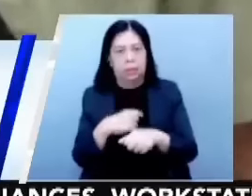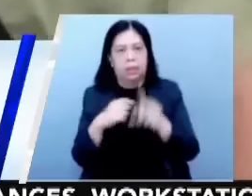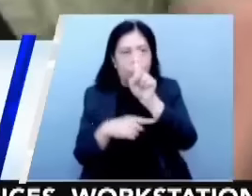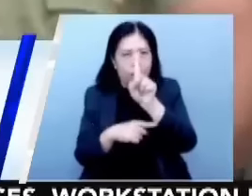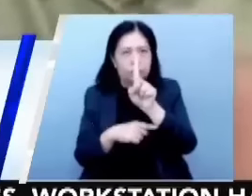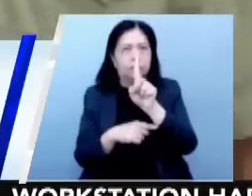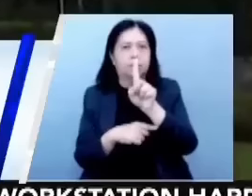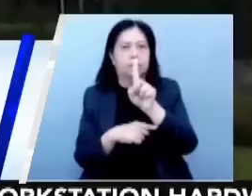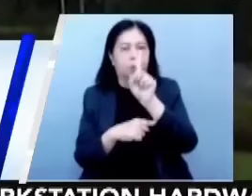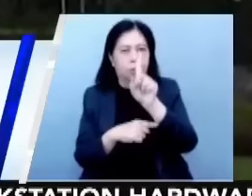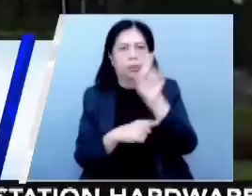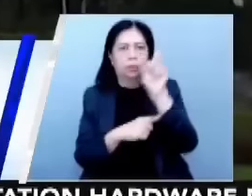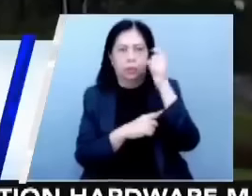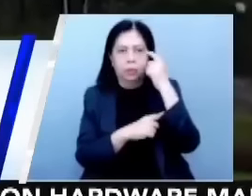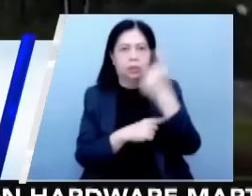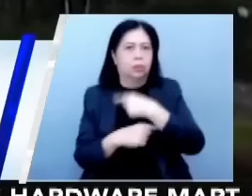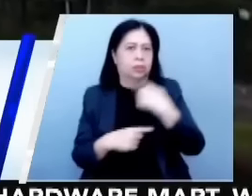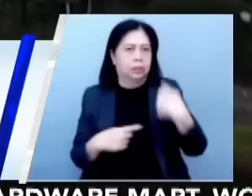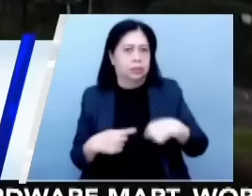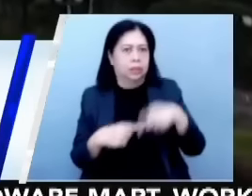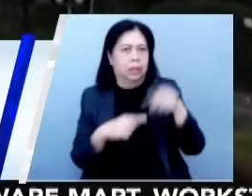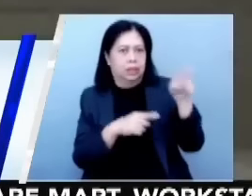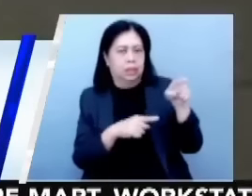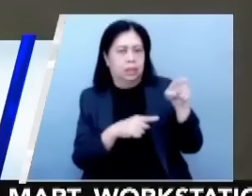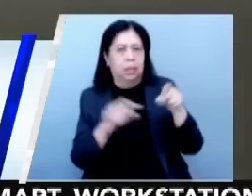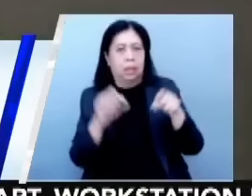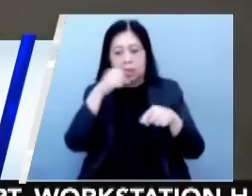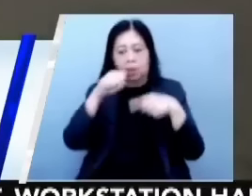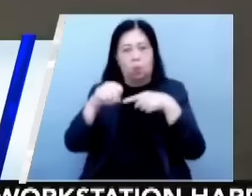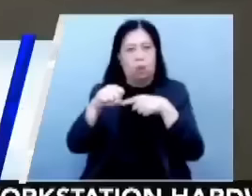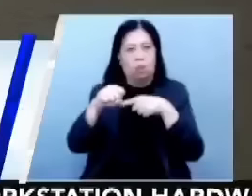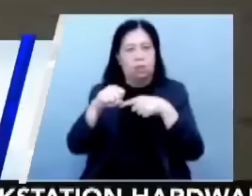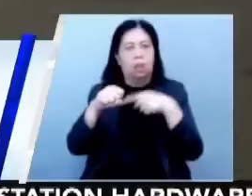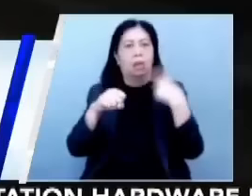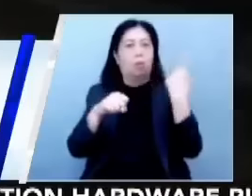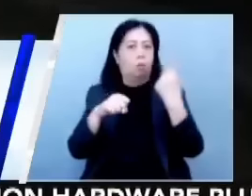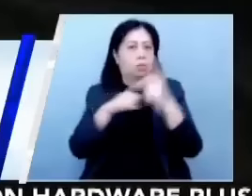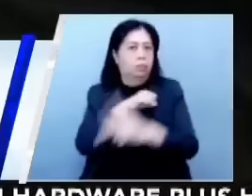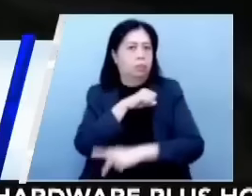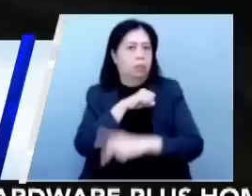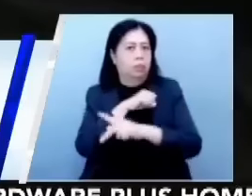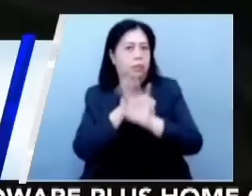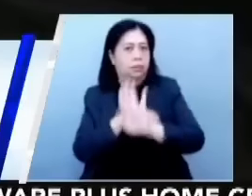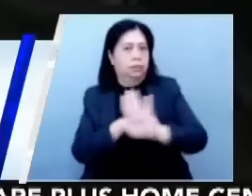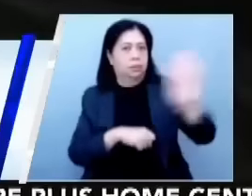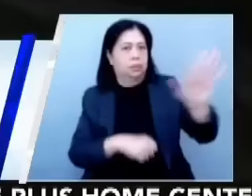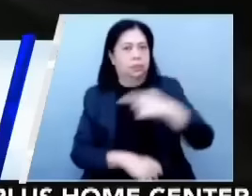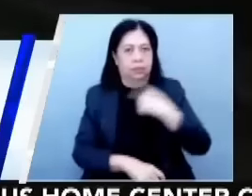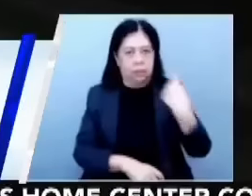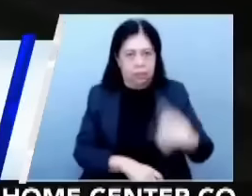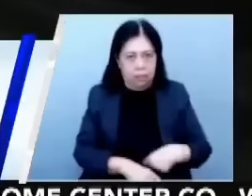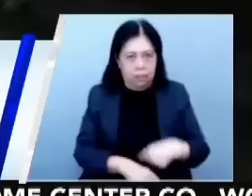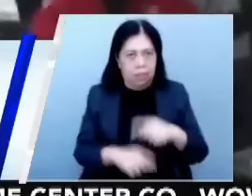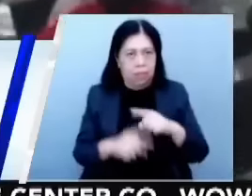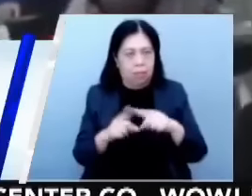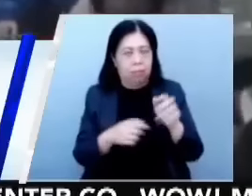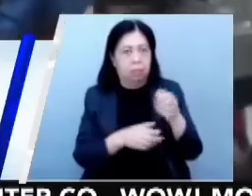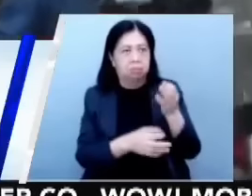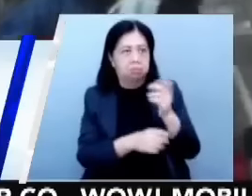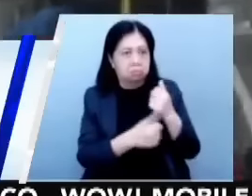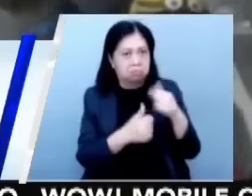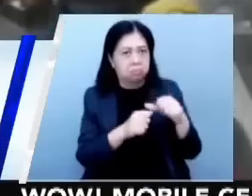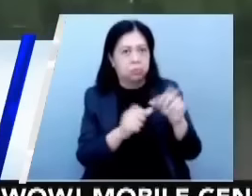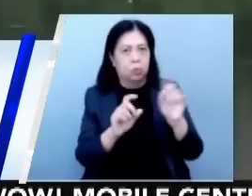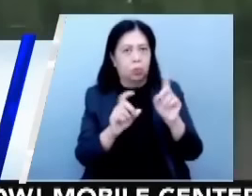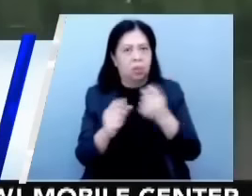ang China at ang Taiwan ay isa lamang probinsya ng China. At bilang pagtalima dito, walang diplomatic relations